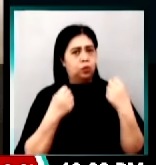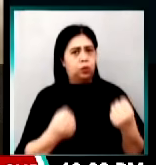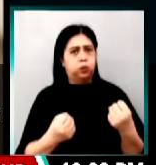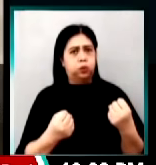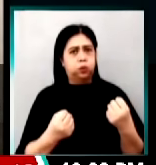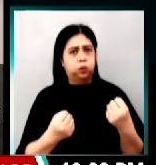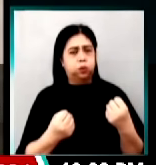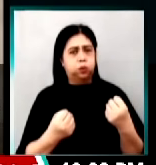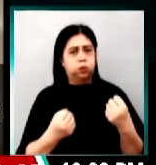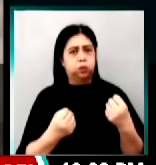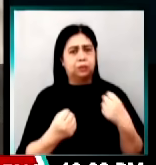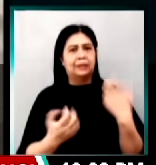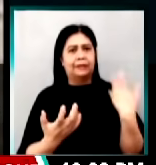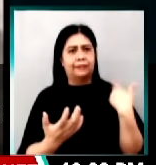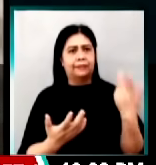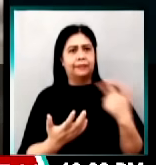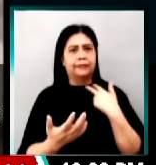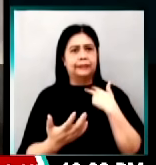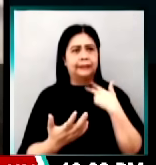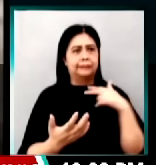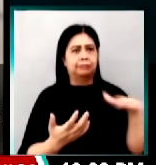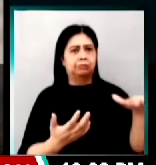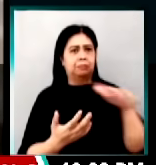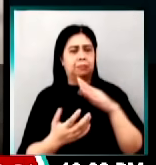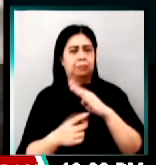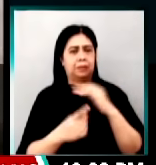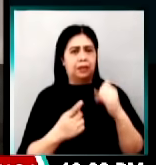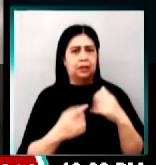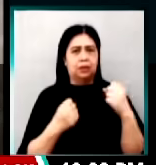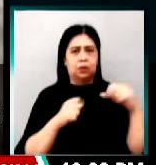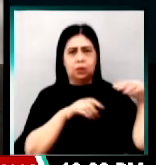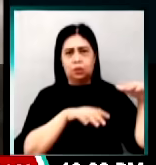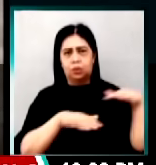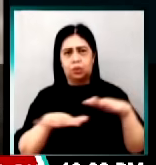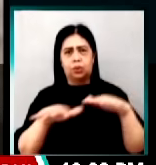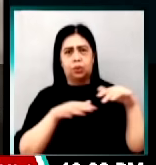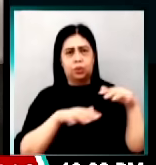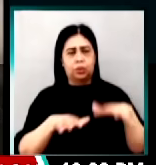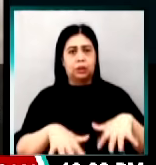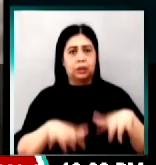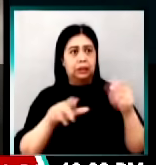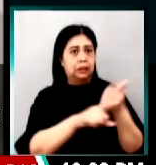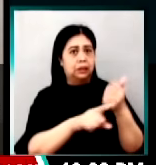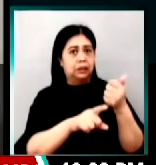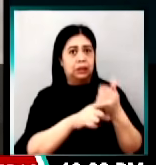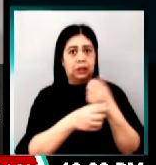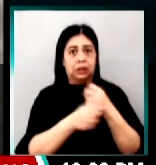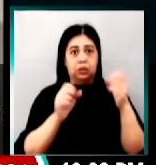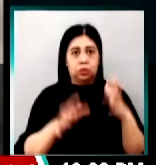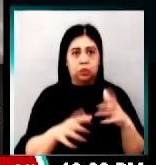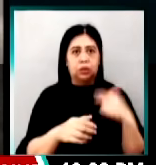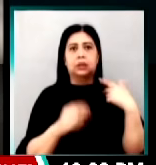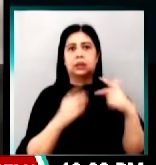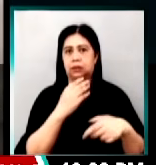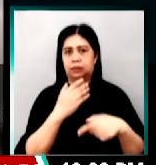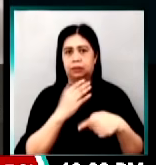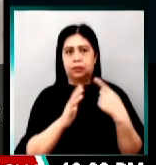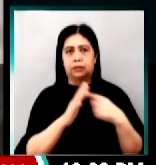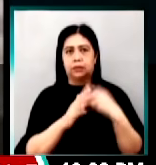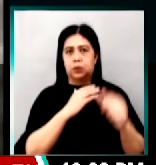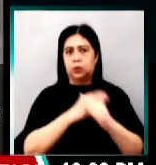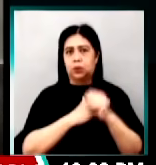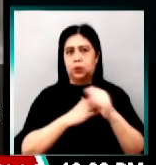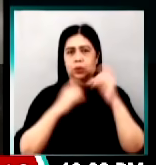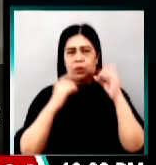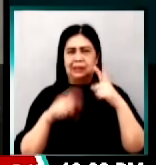natrap din sa iba pong mga barangay. Sa tindi ng ragasa ng baha, kahit mismo mga rescuer, nalalagay sa panganib. Hindi ko kaya kasi pag